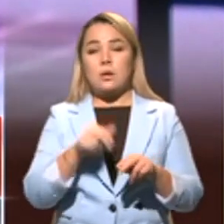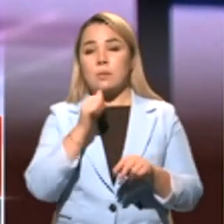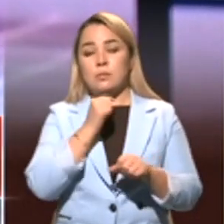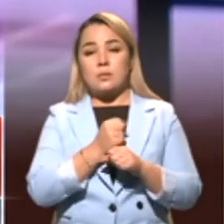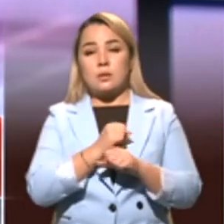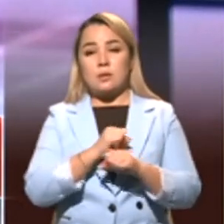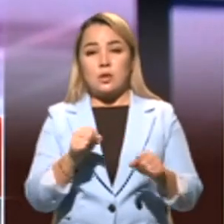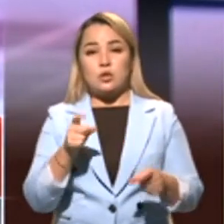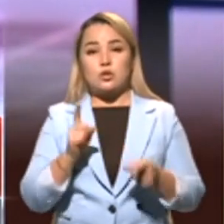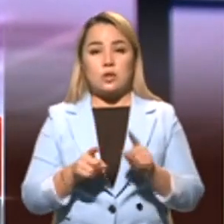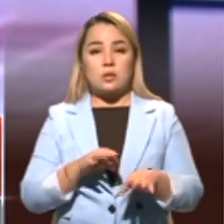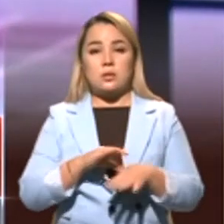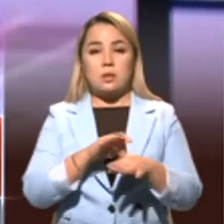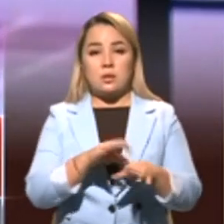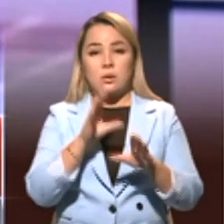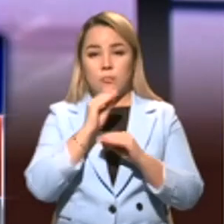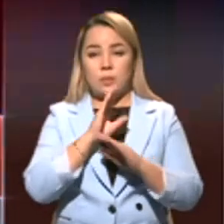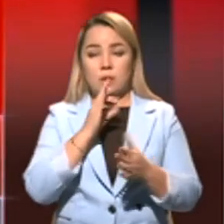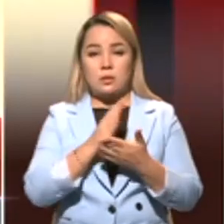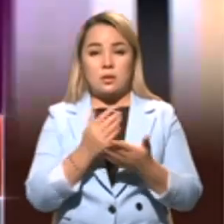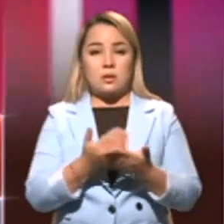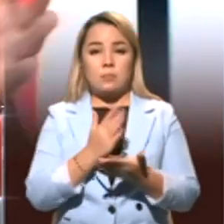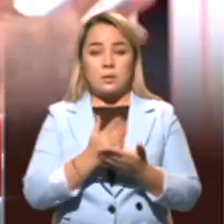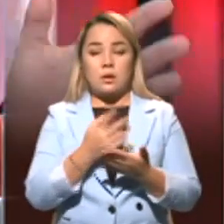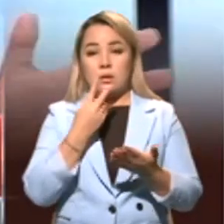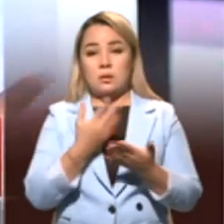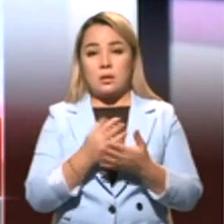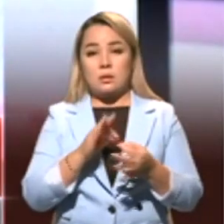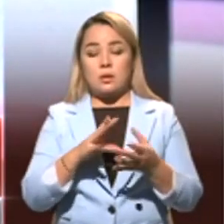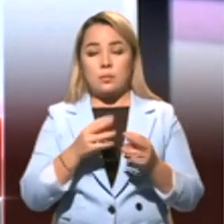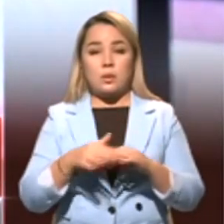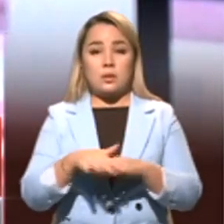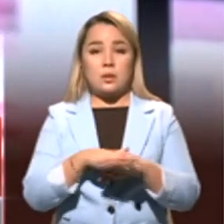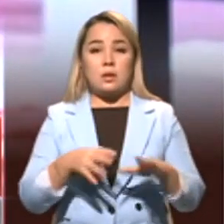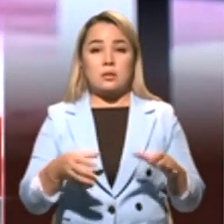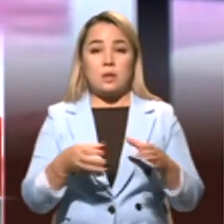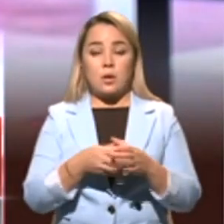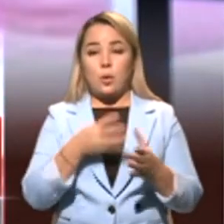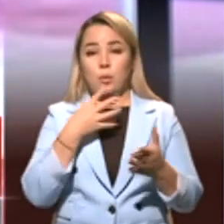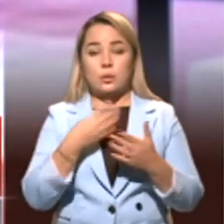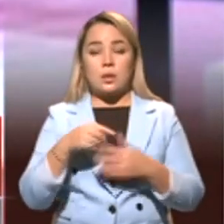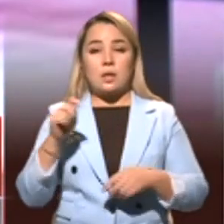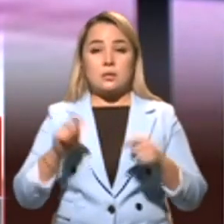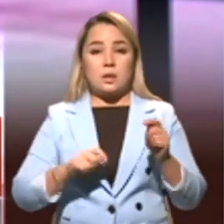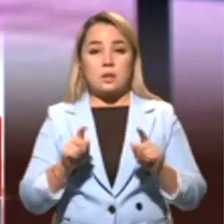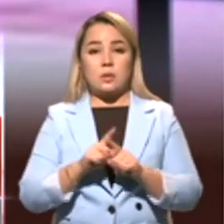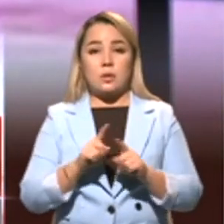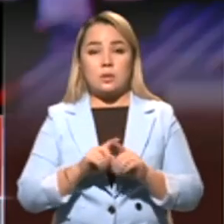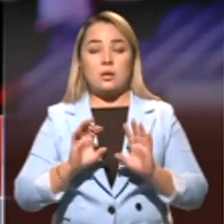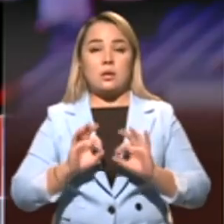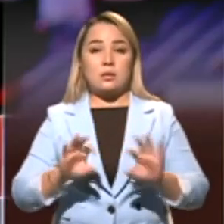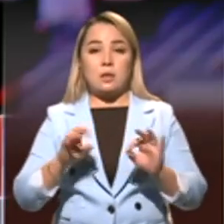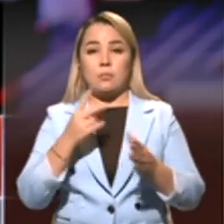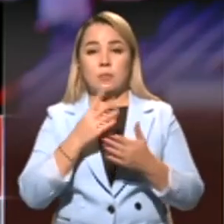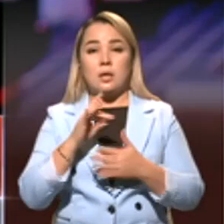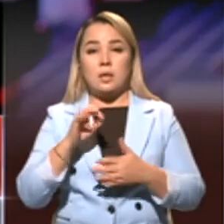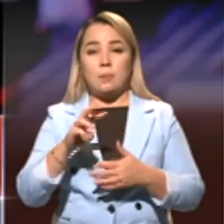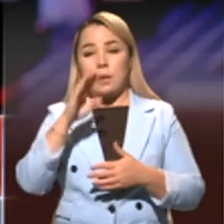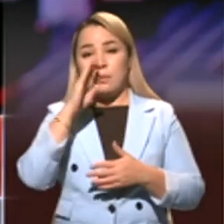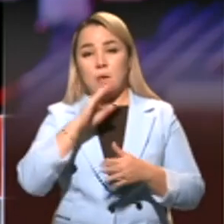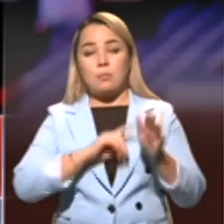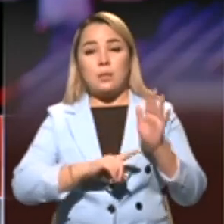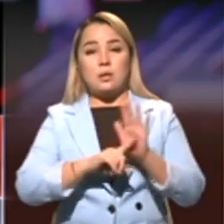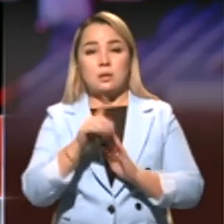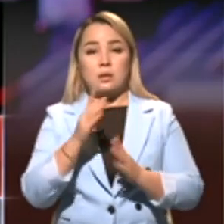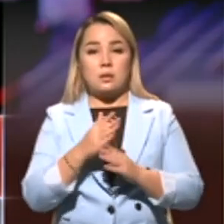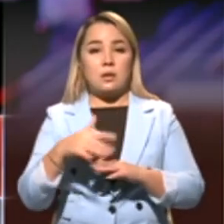алмай, шындыққа жете алмаймыз дейді. Мысалы, қазір байқап отырғанымыздай осы жерде бәріміздің съез дегенде әңгімеміз Рим папасынан